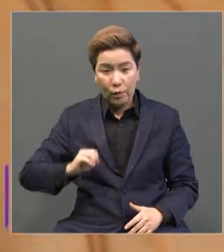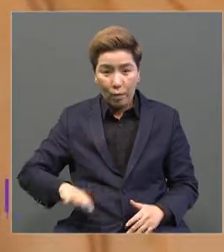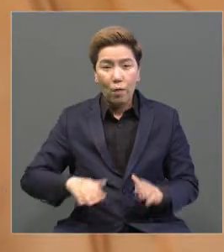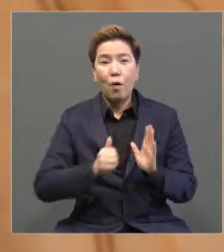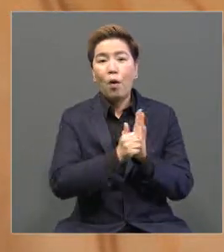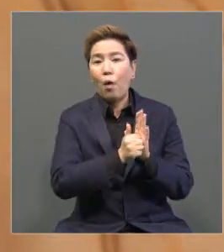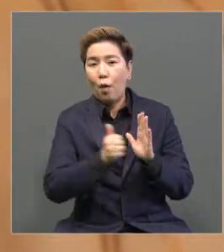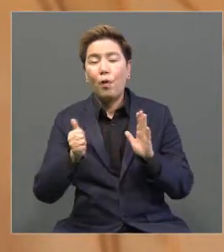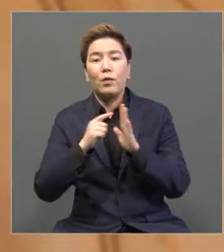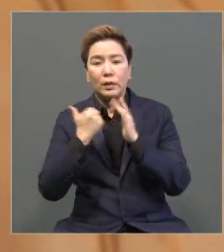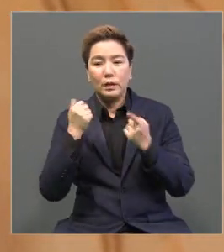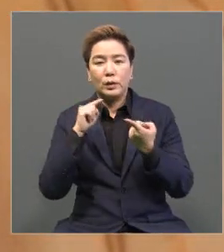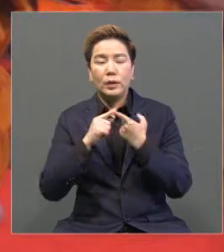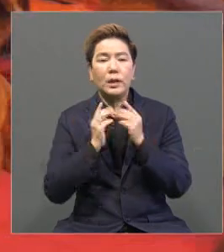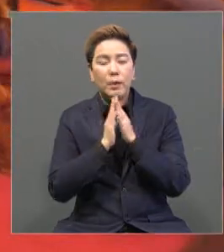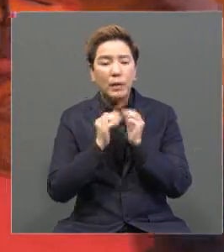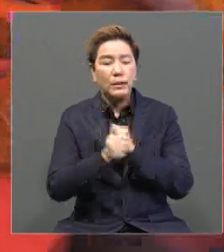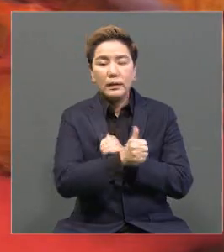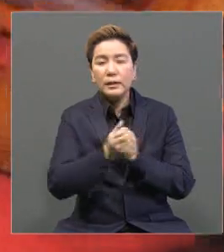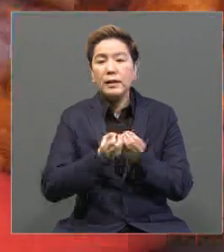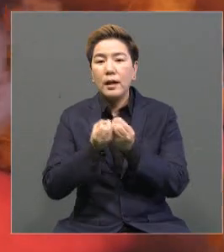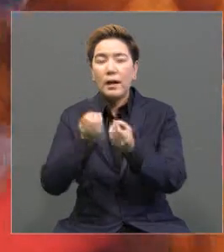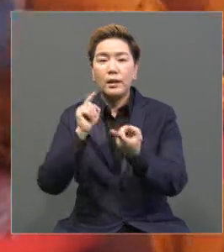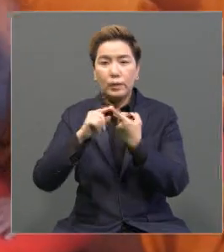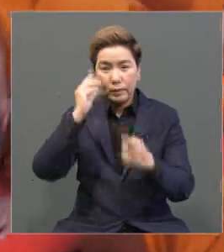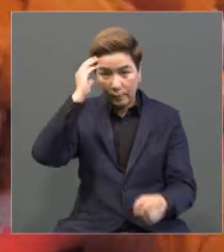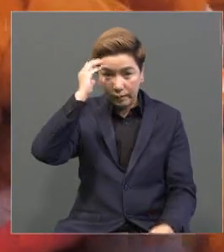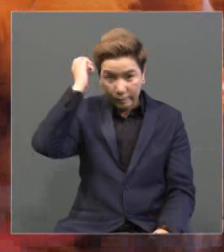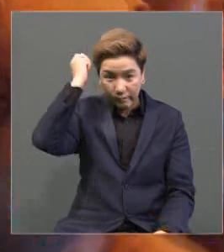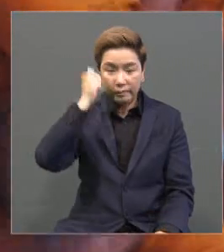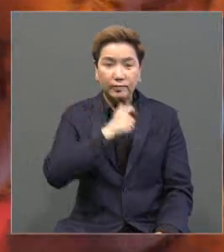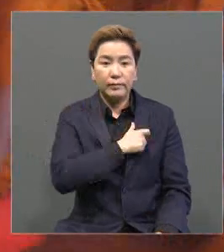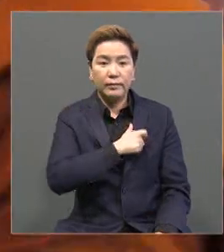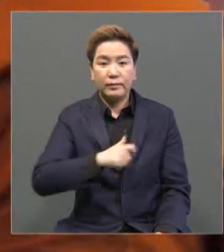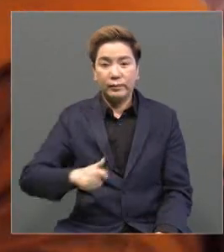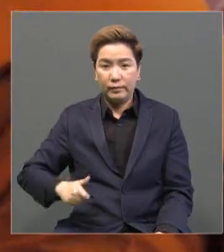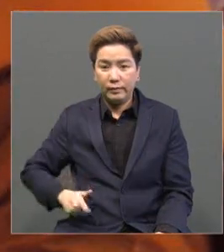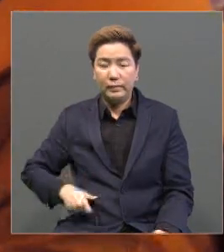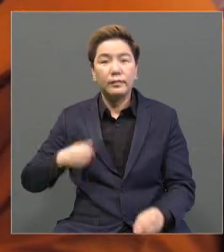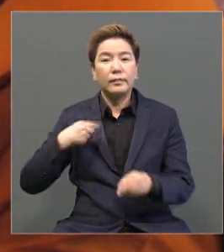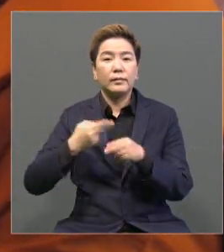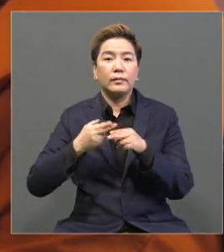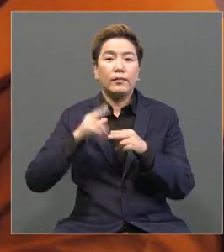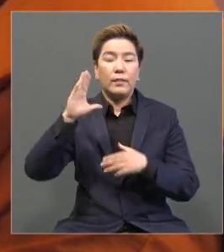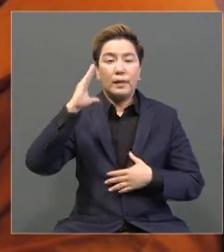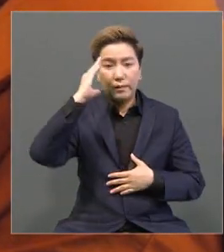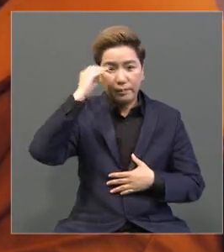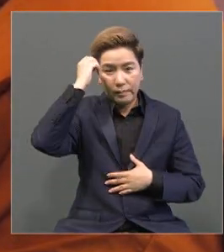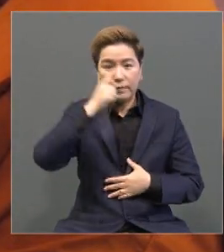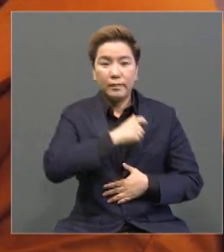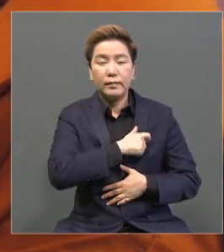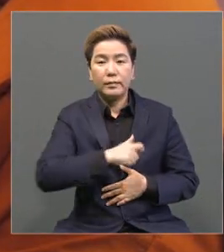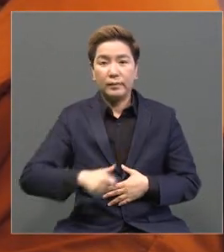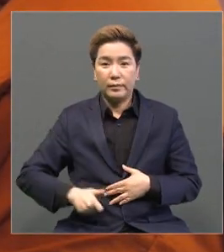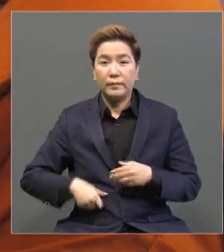ถวายพระพรชัยมงคลแด่สมเด็จพระเจ้าลูกเธอเจ้าฟ้าพัชรกิติยาภานเรศทิราเทพยวดีกรมหลวง